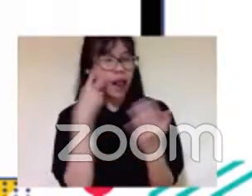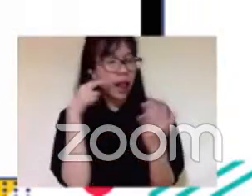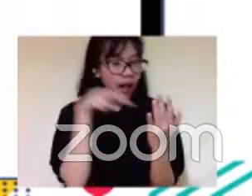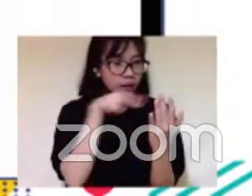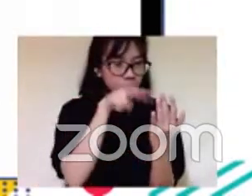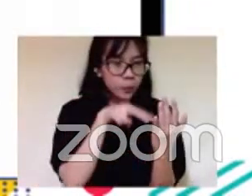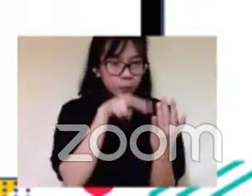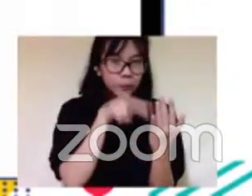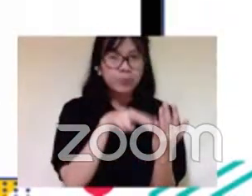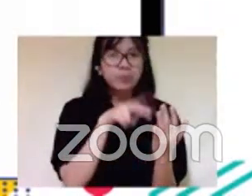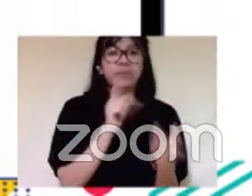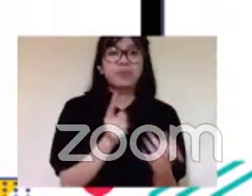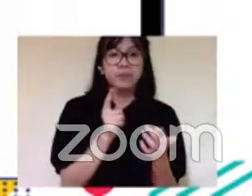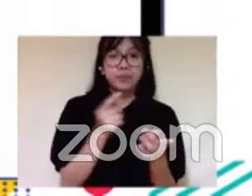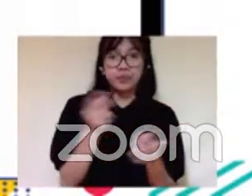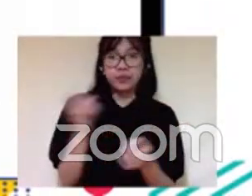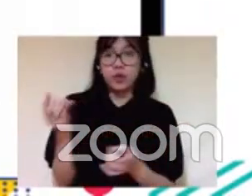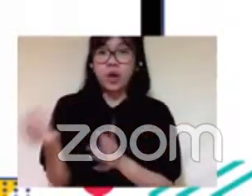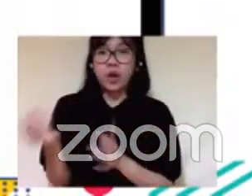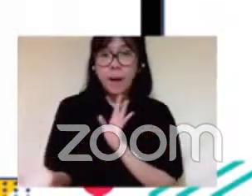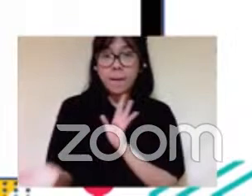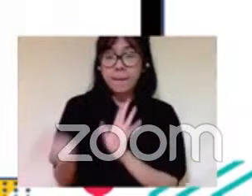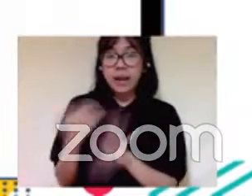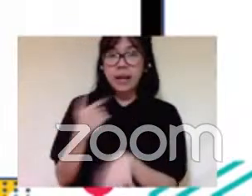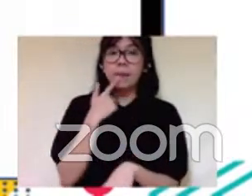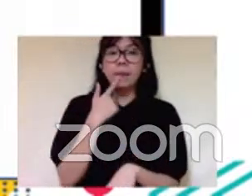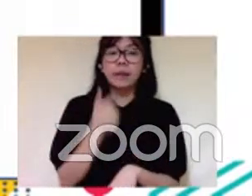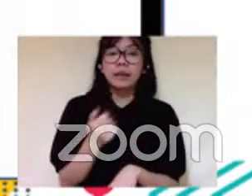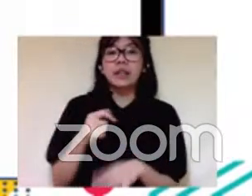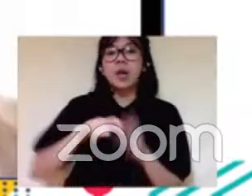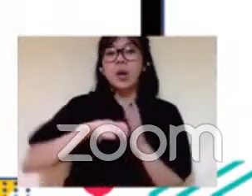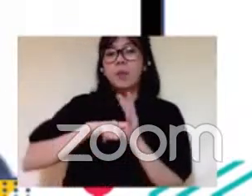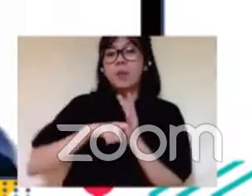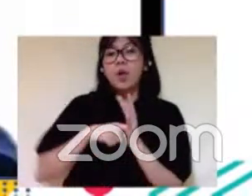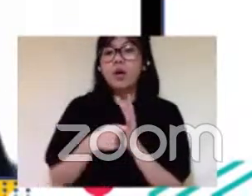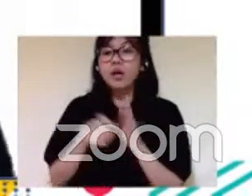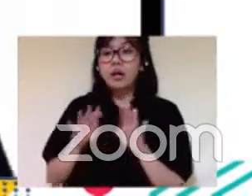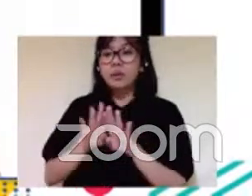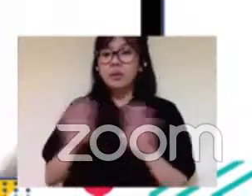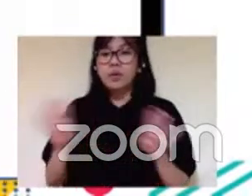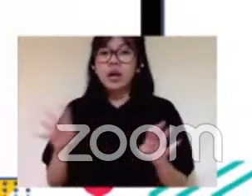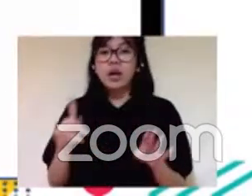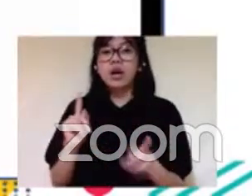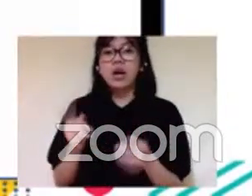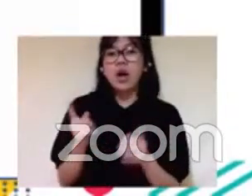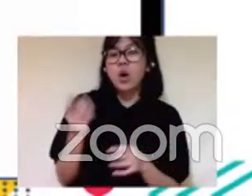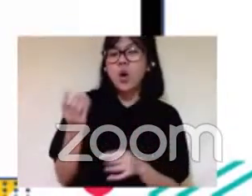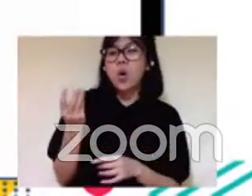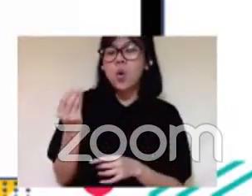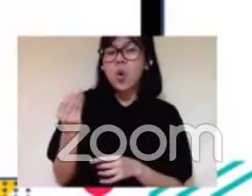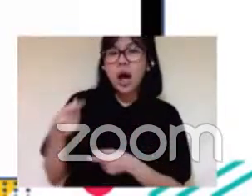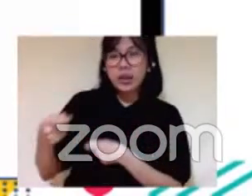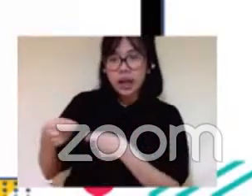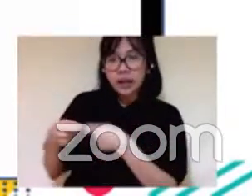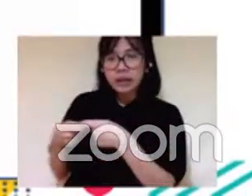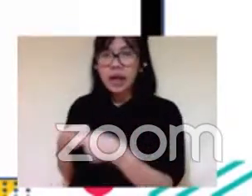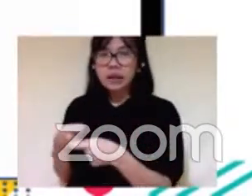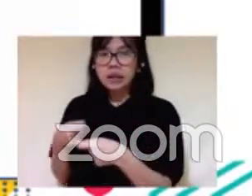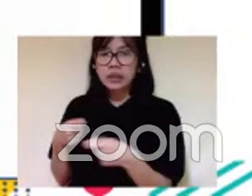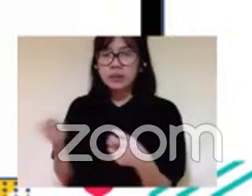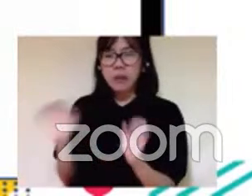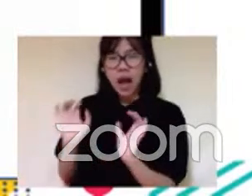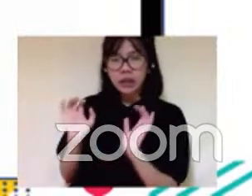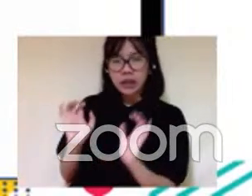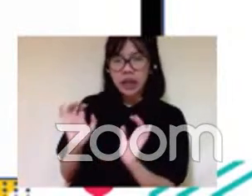ketika dikembalikan, yang penting dia bisa buka blokirnya. Karena kalau nggak kan transaksi cukup besar, nilai yang ada di situ mereka nggak bisa pakai. Cuman, nah